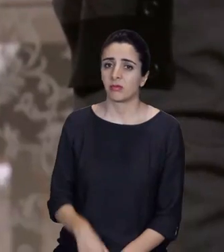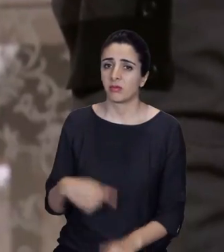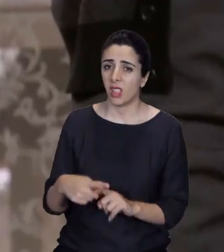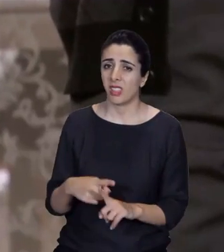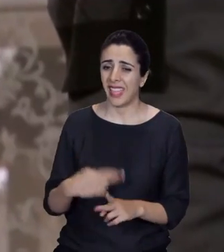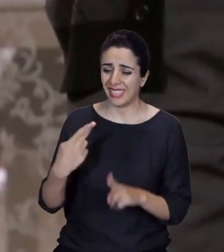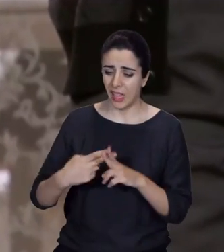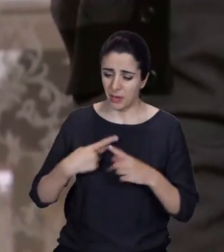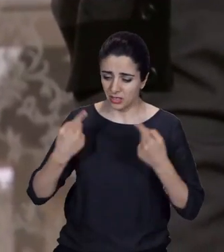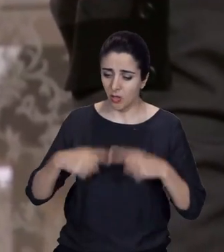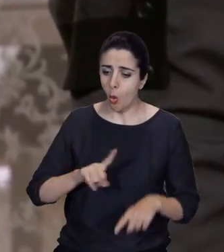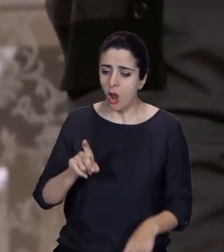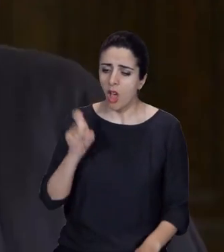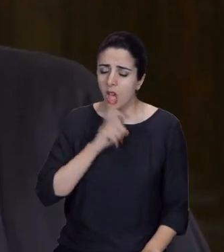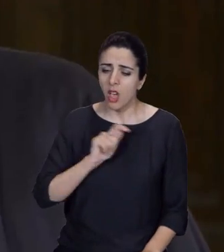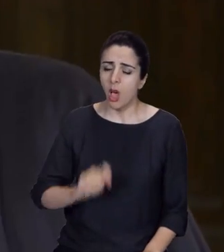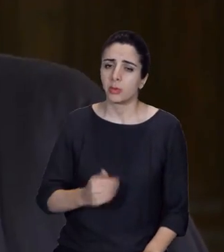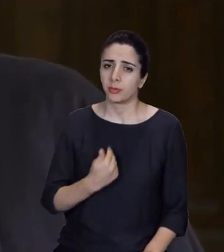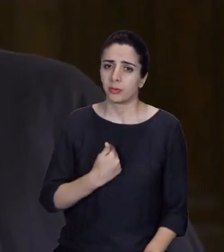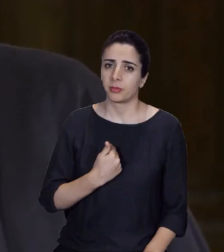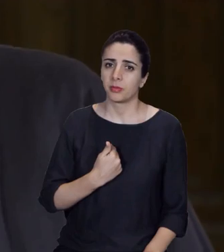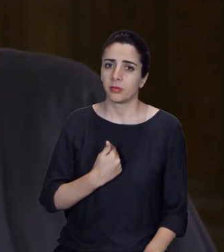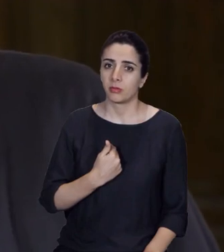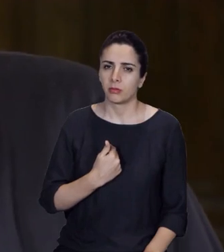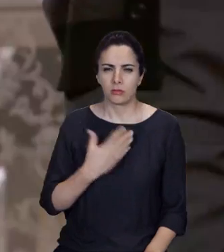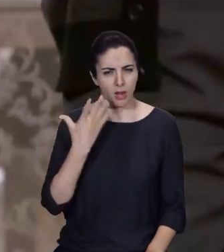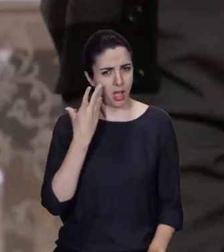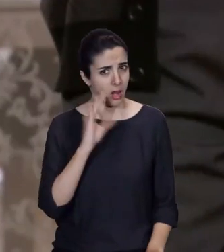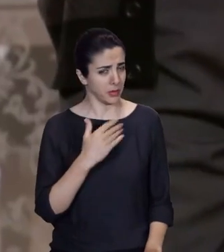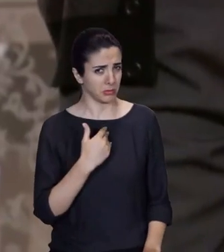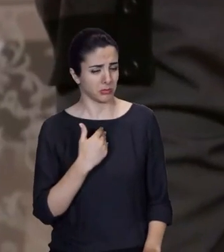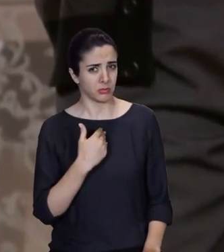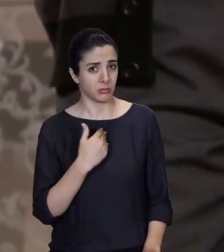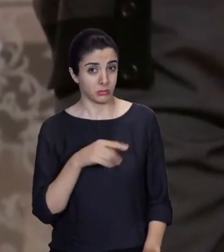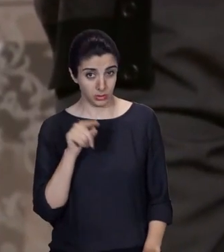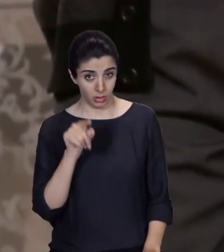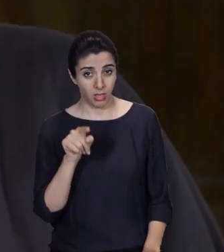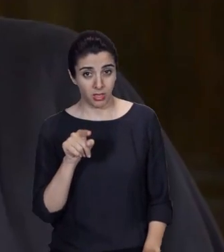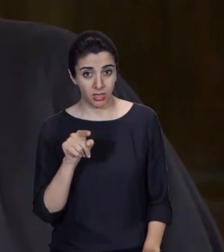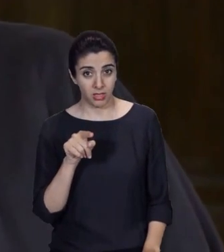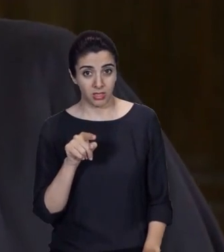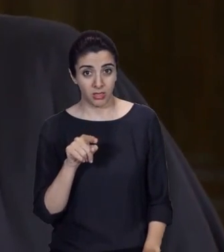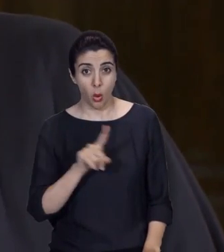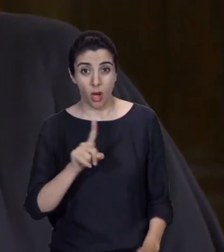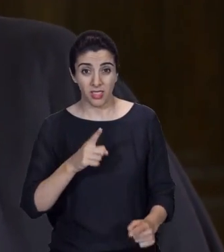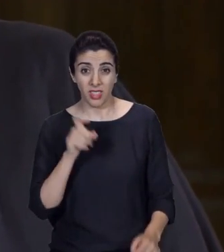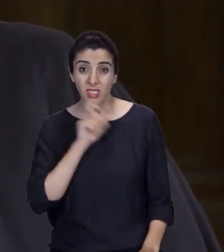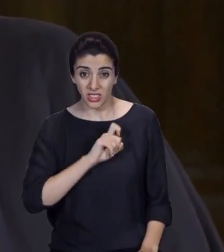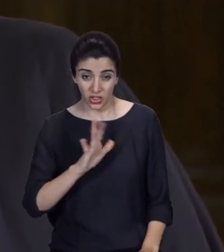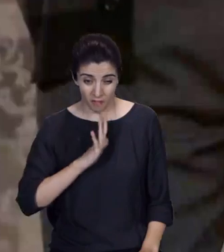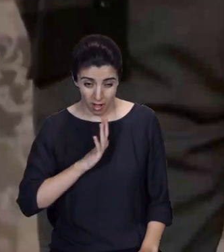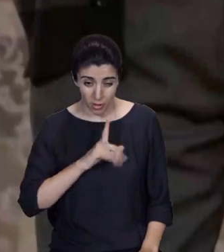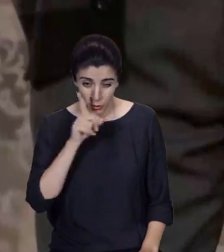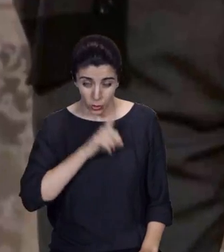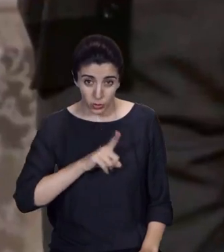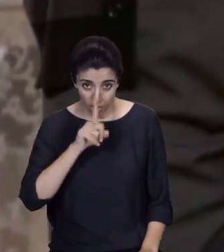Bir de deneme sınavında 10 yanlışım var. Anlamadım. Sen 10 yanlışın var